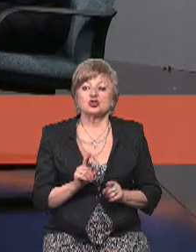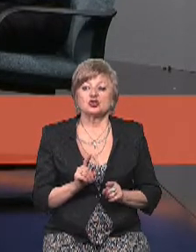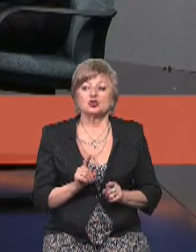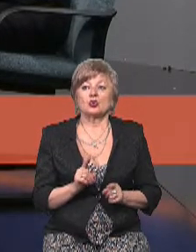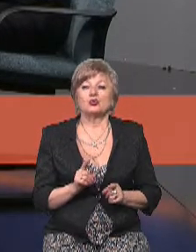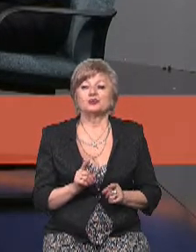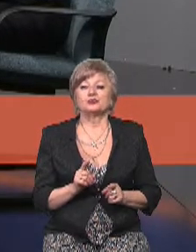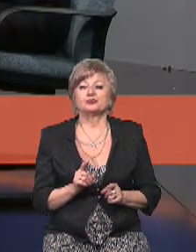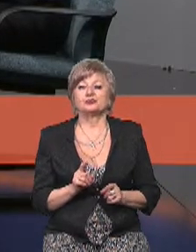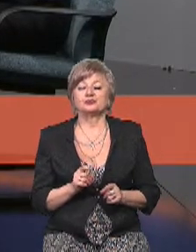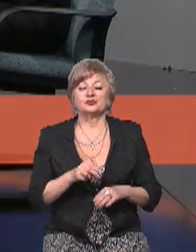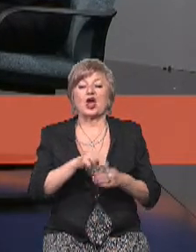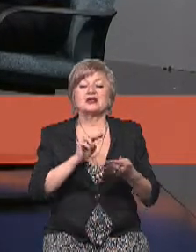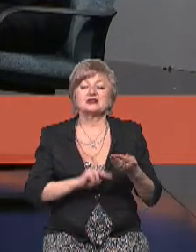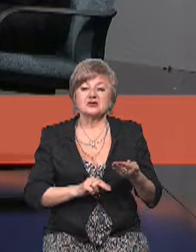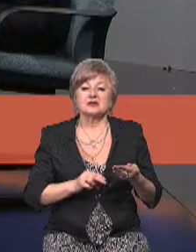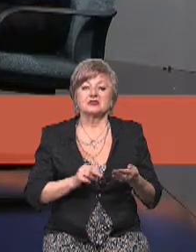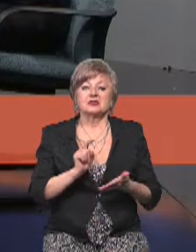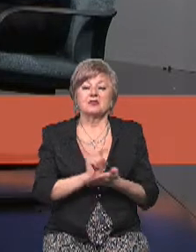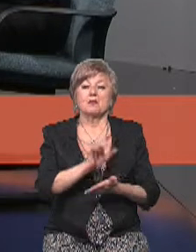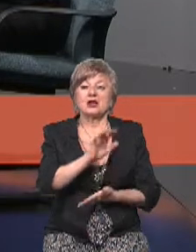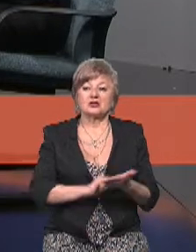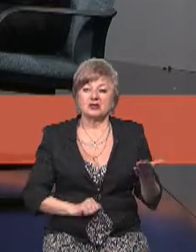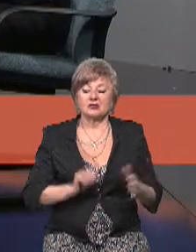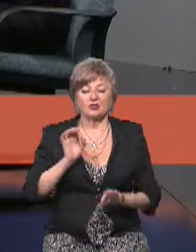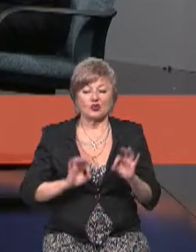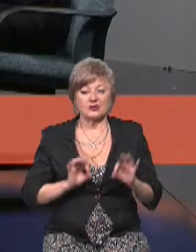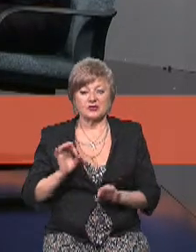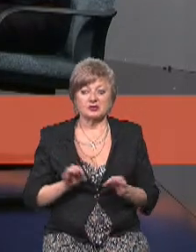розрахунок акцизного податку, який складається з коефіцієнту